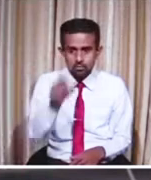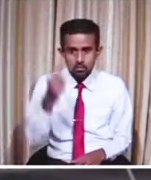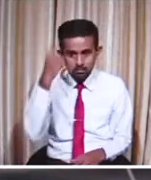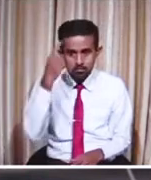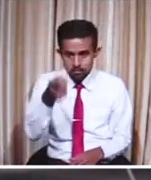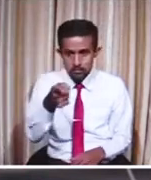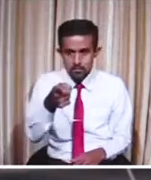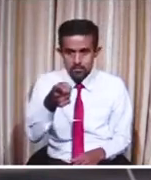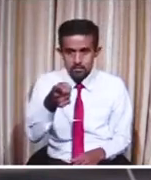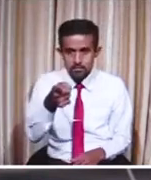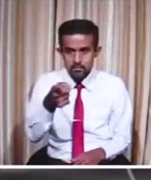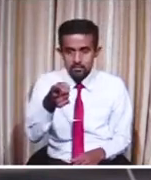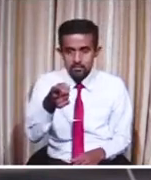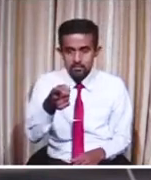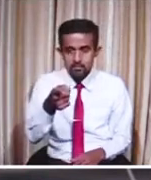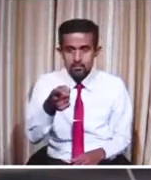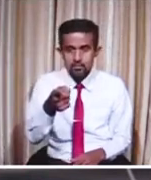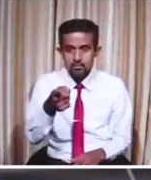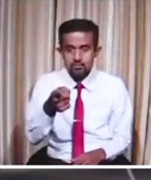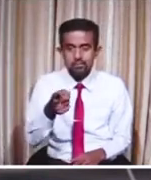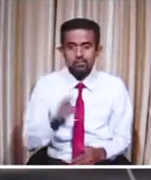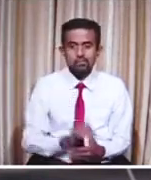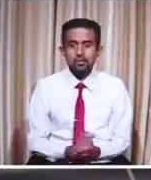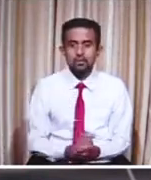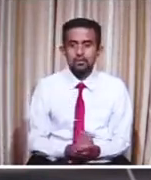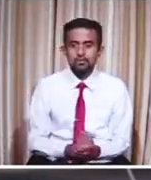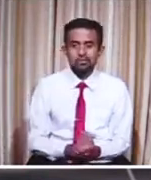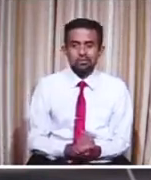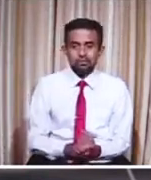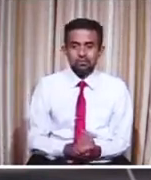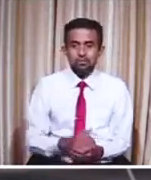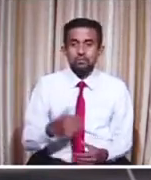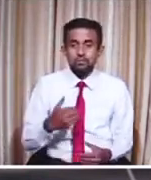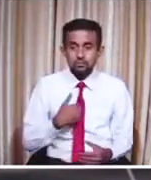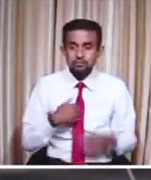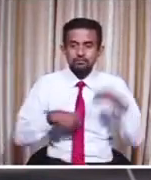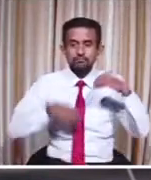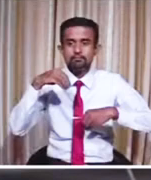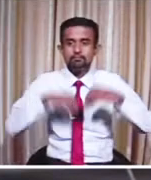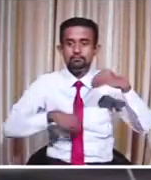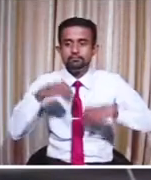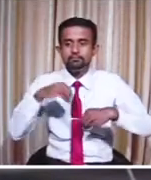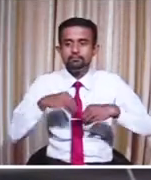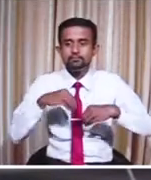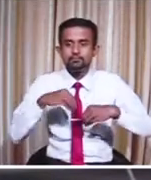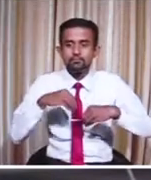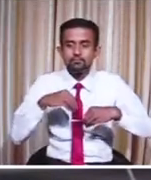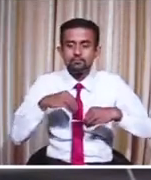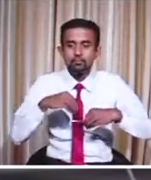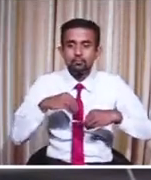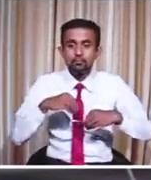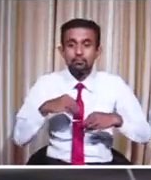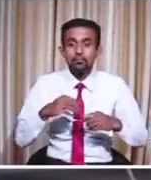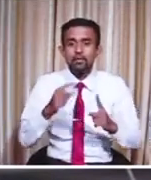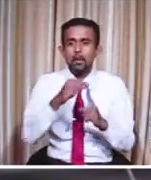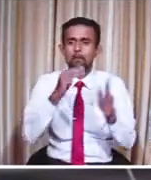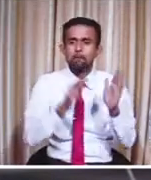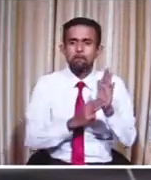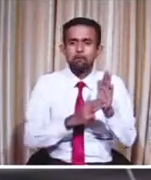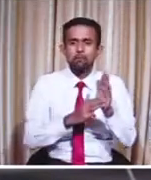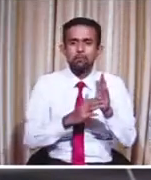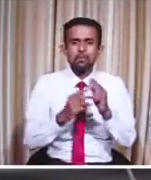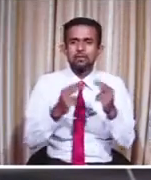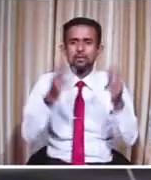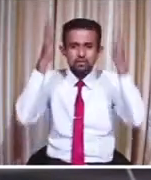kanang kianne mukadde kila. Ini sa api desa pal negaranne me hisyen agameti kama kau otunda